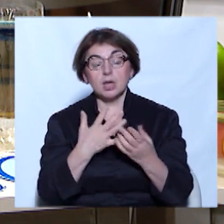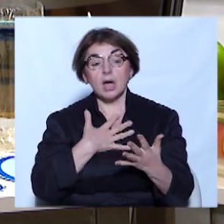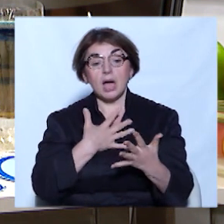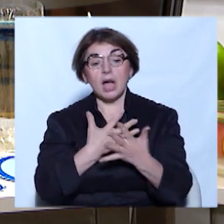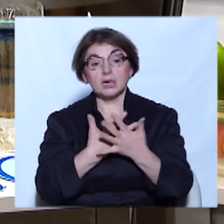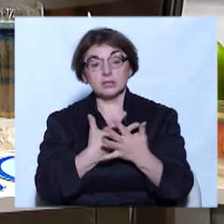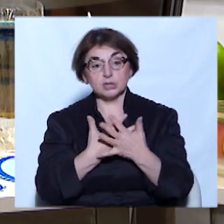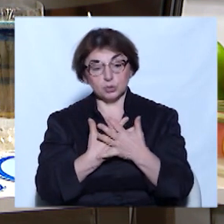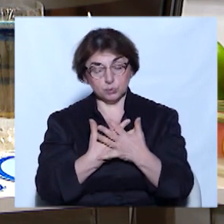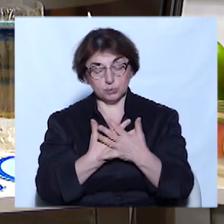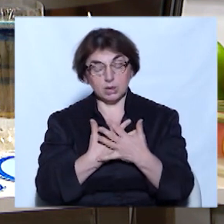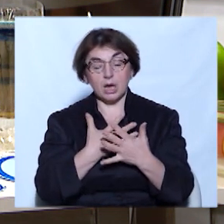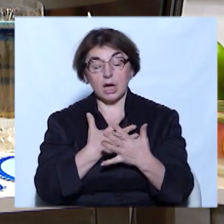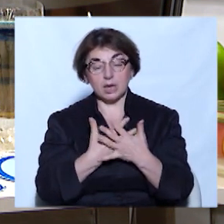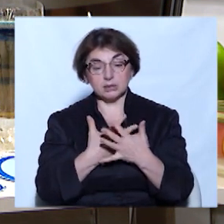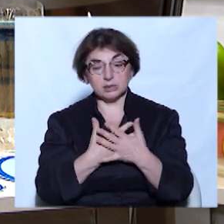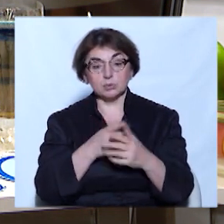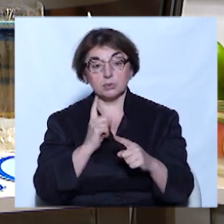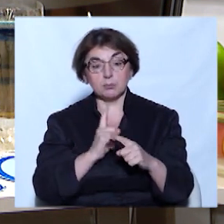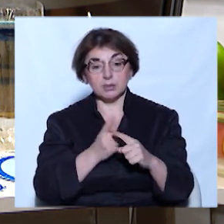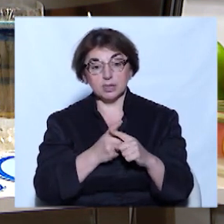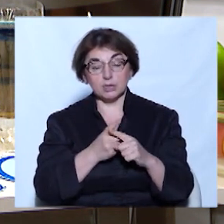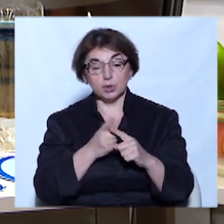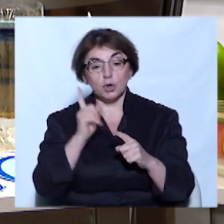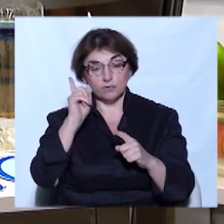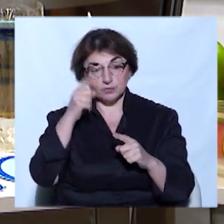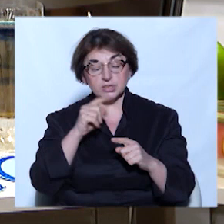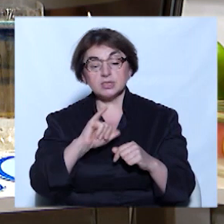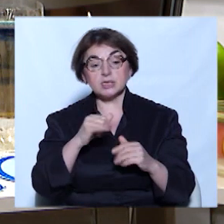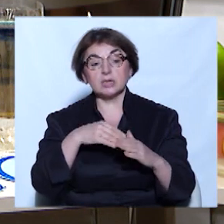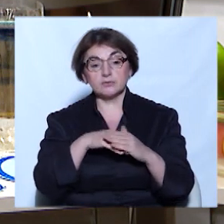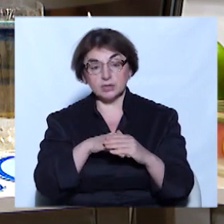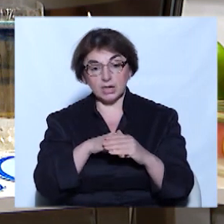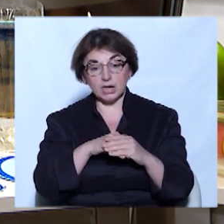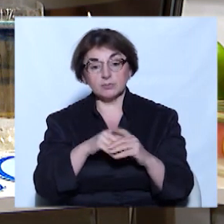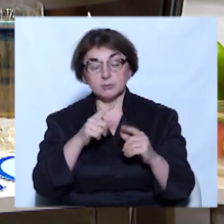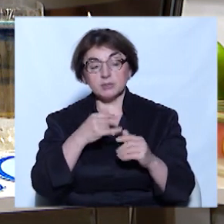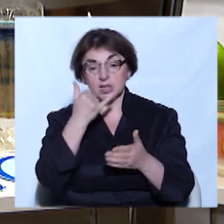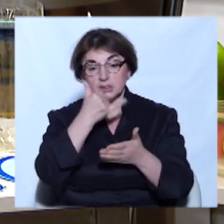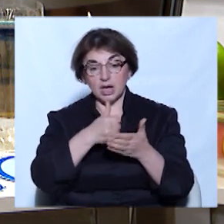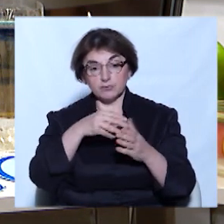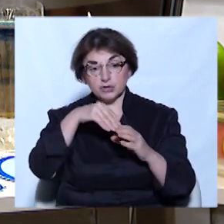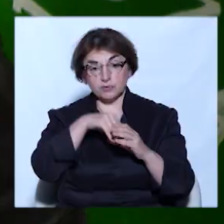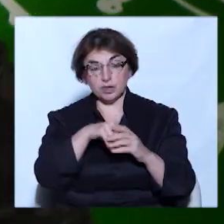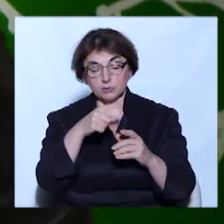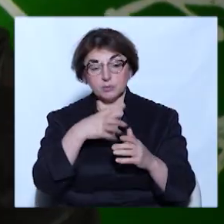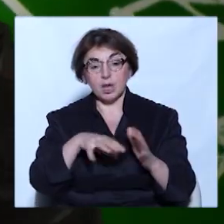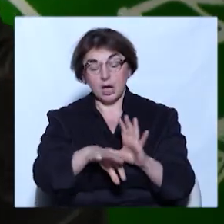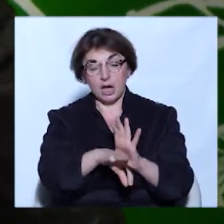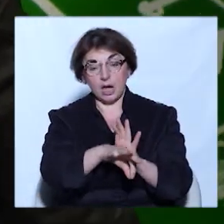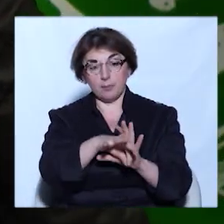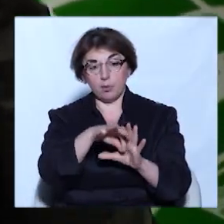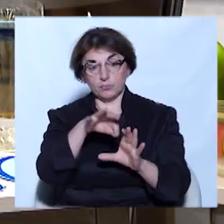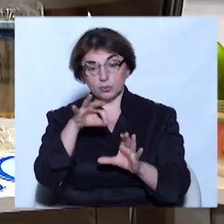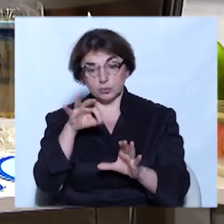მეტალი, პირველი, კალციუმი, რომელიც ნავთში ინახება, მისი აქტიურობის გამო, ამოვიღოთ ნავთის